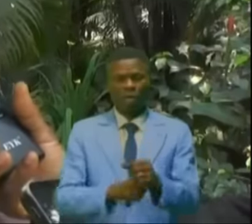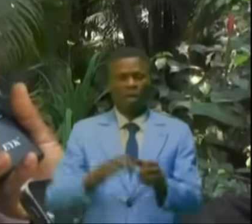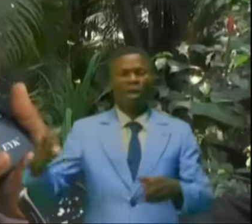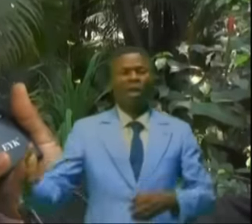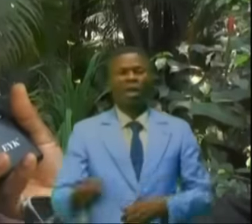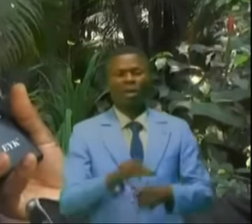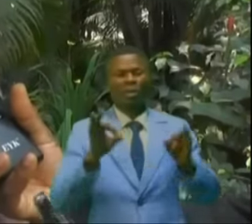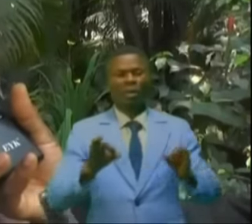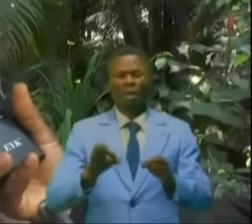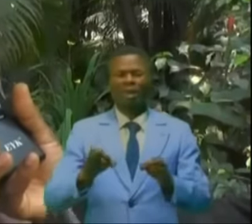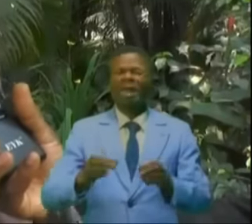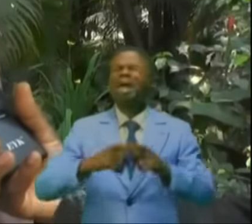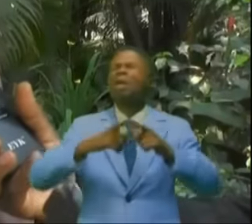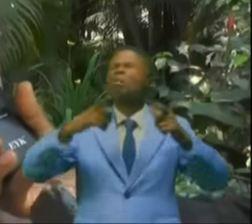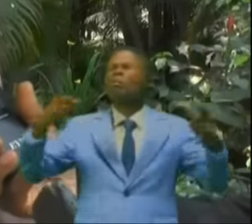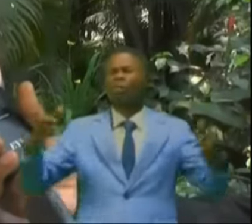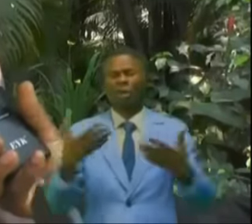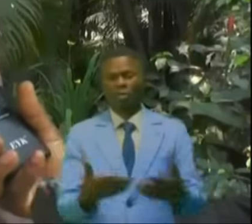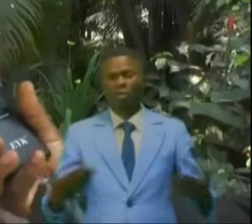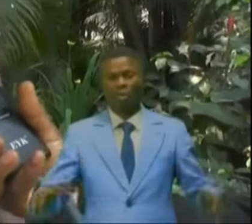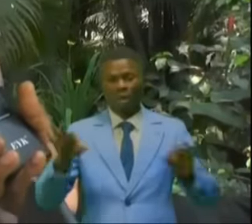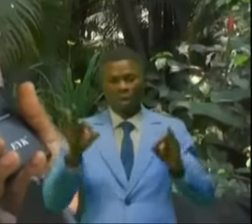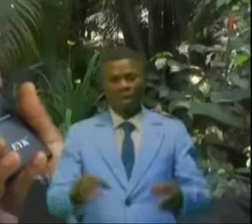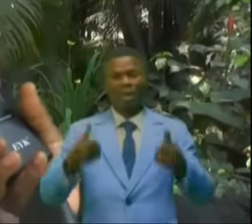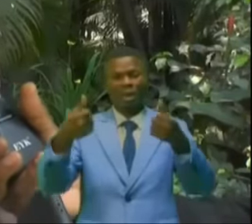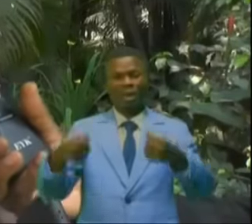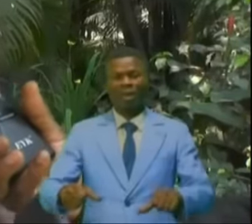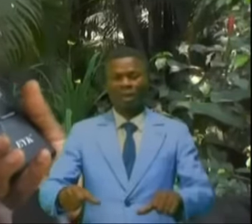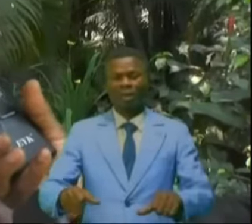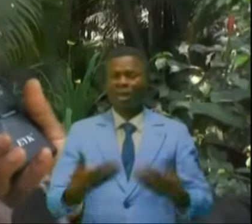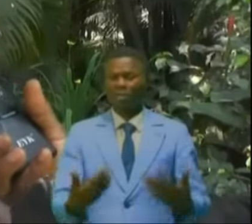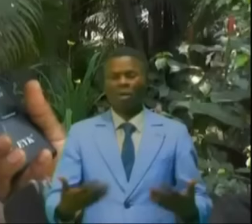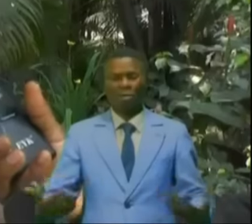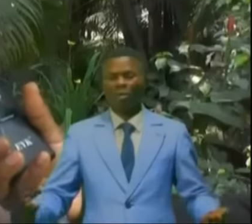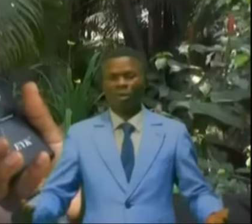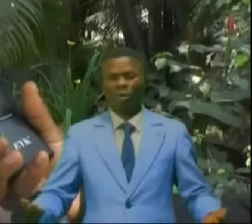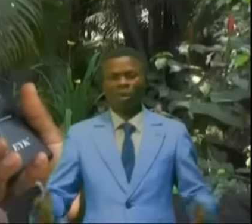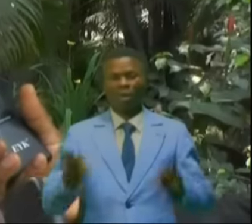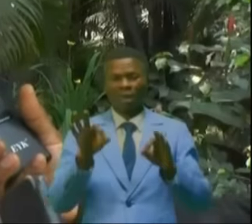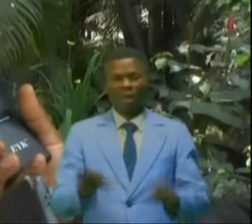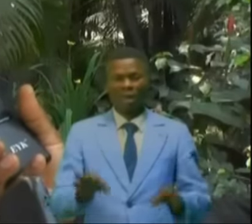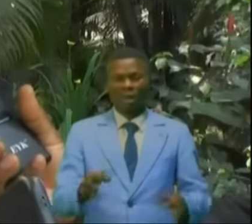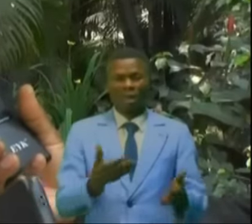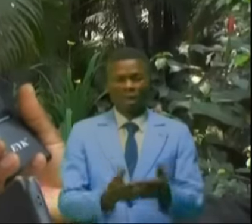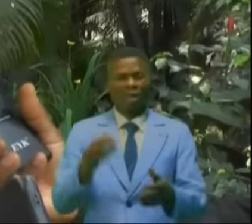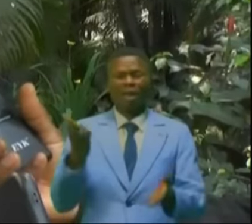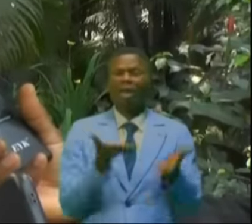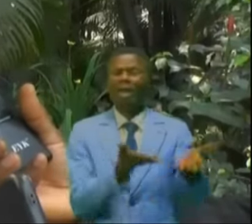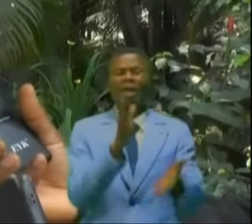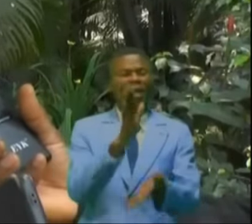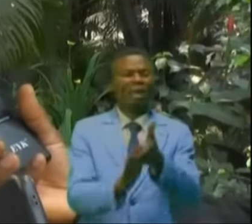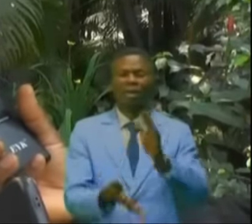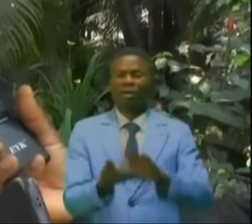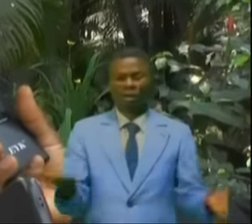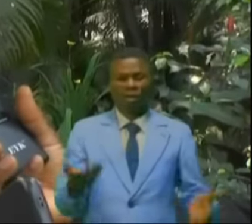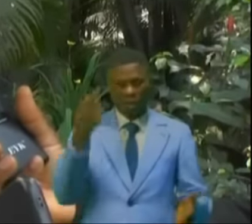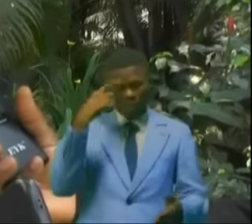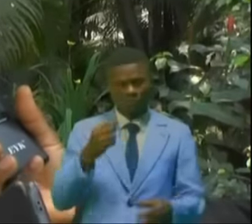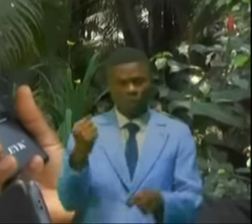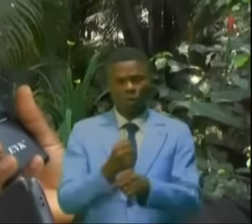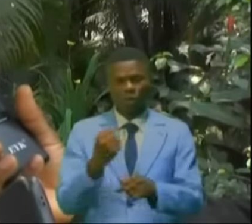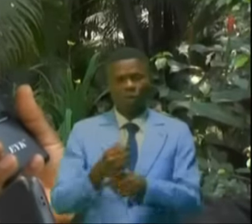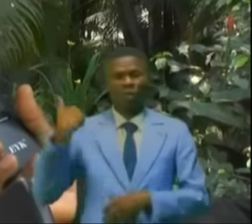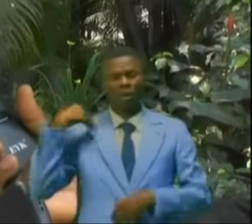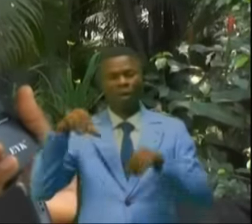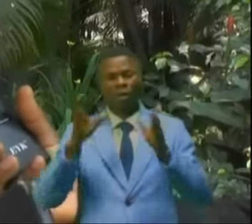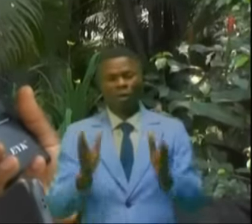au-delà de 5 hectares, mais des terres qui sont restées en jachère. Donc des terres au fait qui ne servent à rien pour le compte de l'État